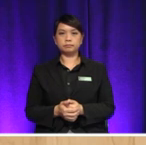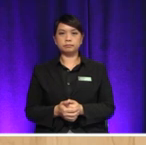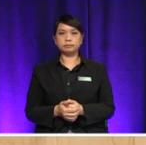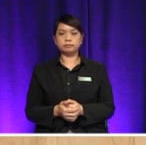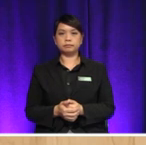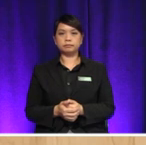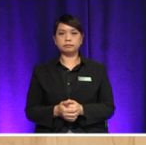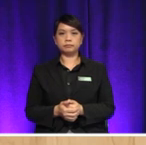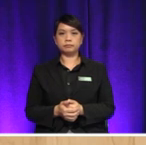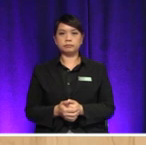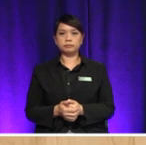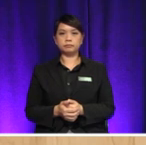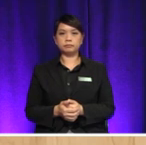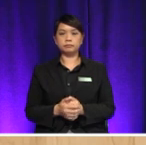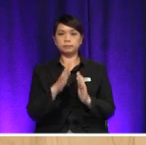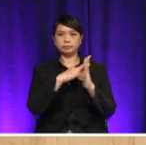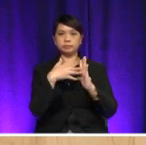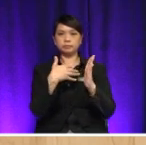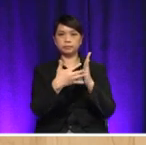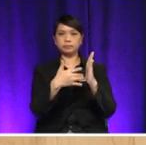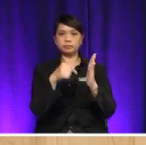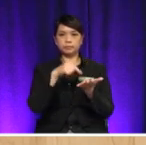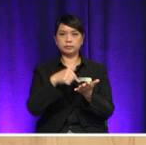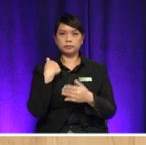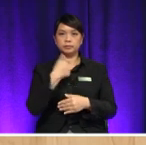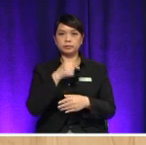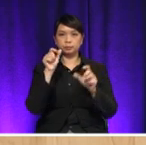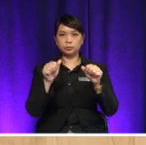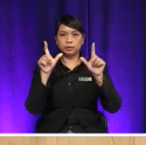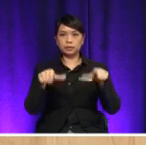rumusnya yang kita buat daripada jadwalnya kita beli letak dalam